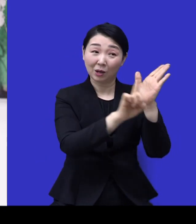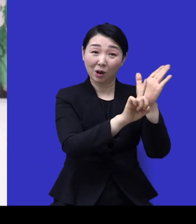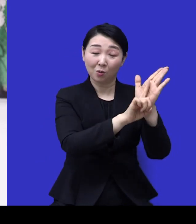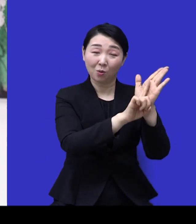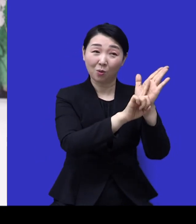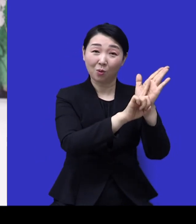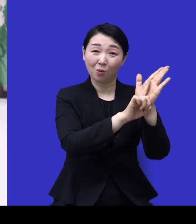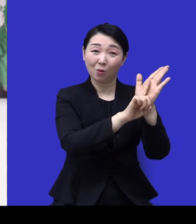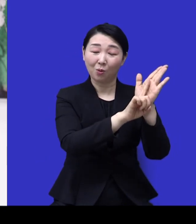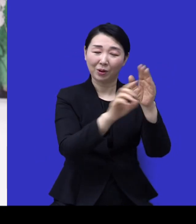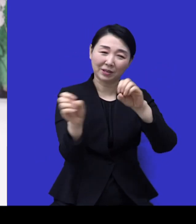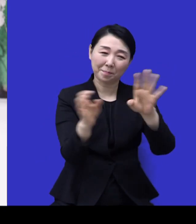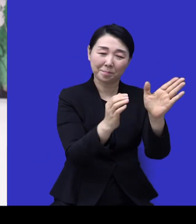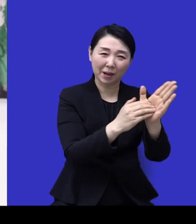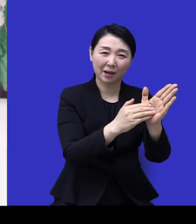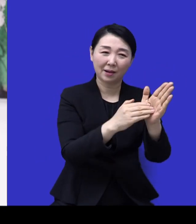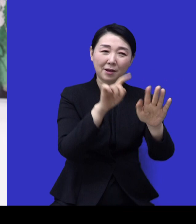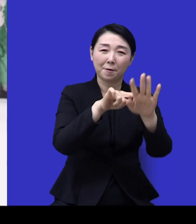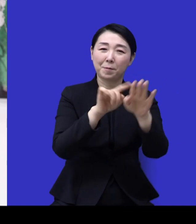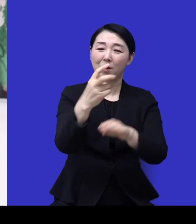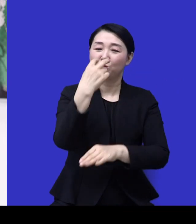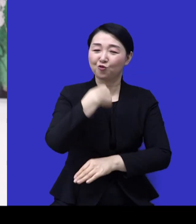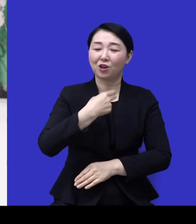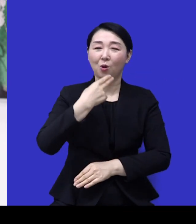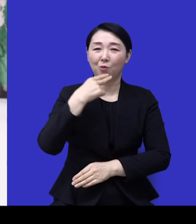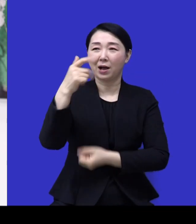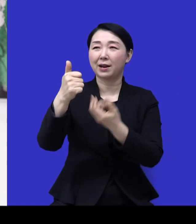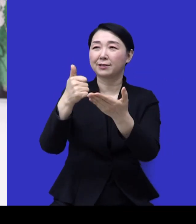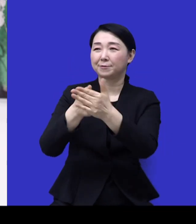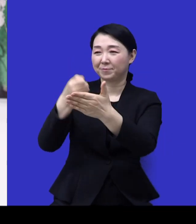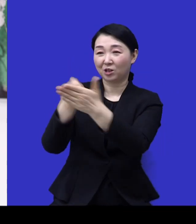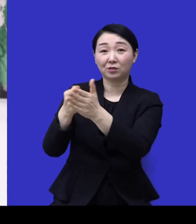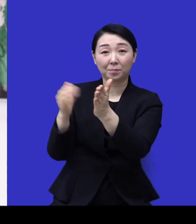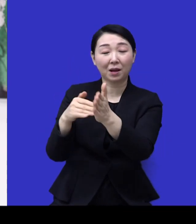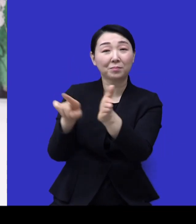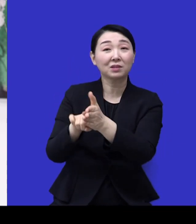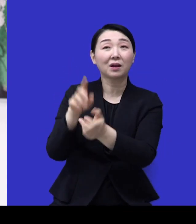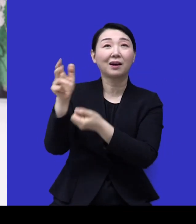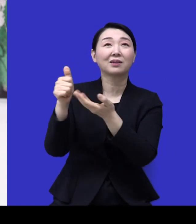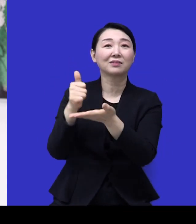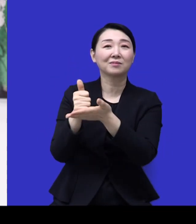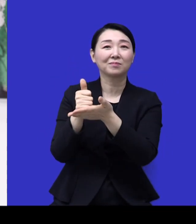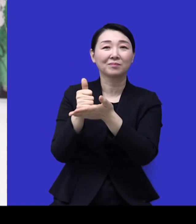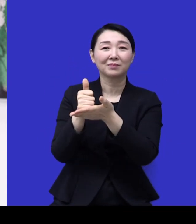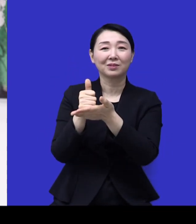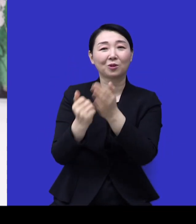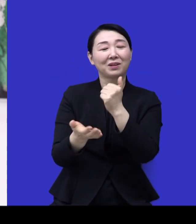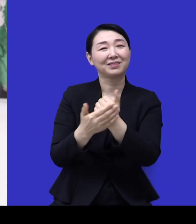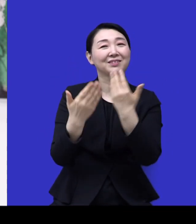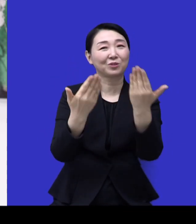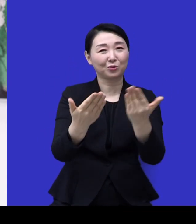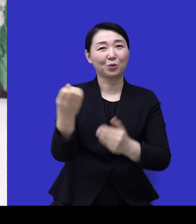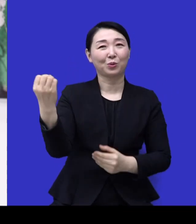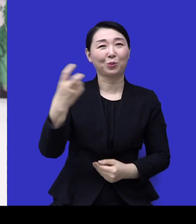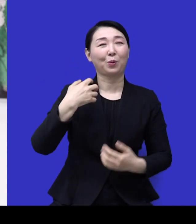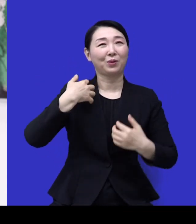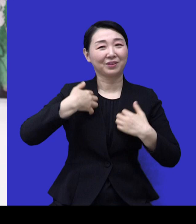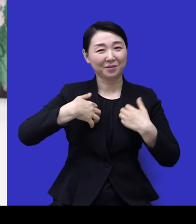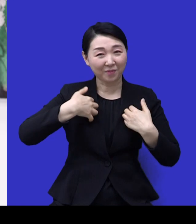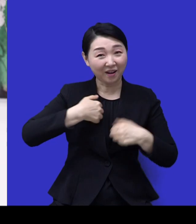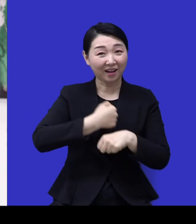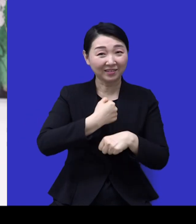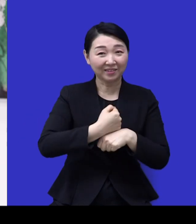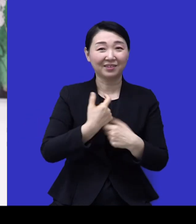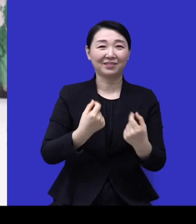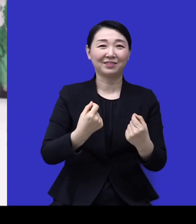버리시고 또 두 마음 품지 않으시고 하나님을 선택한 그 믿음이 하나님께서 얼마나 칭찬해 주시고 또